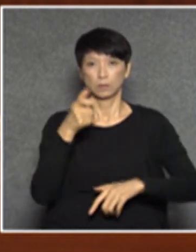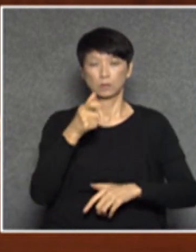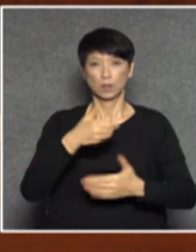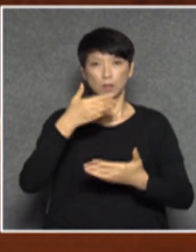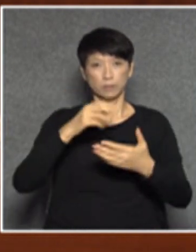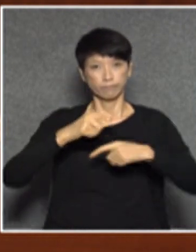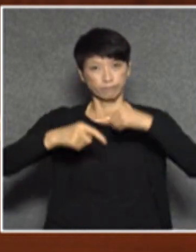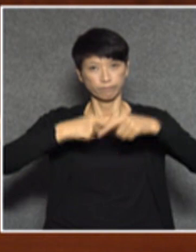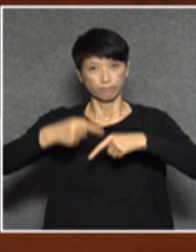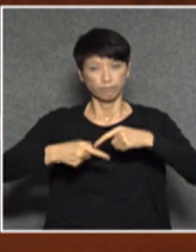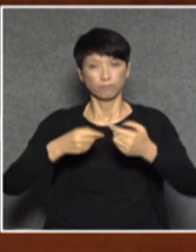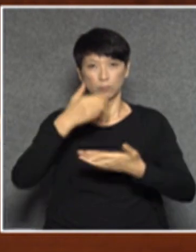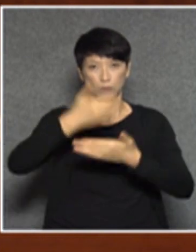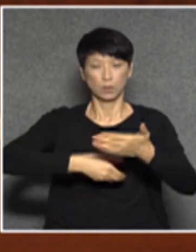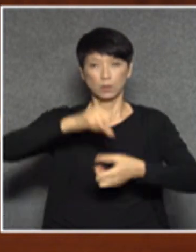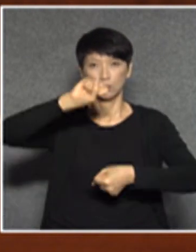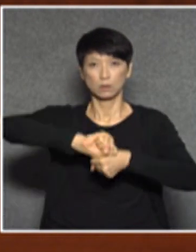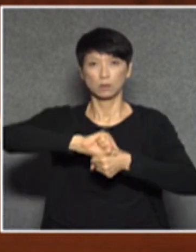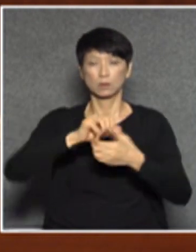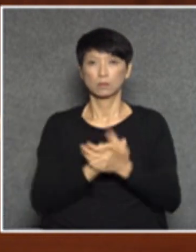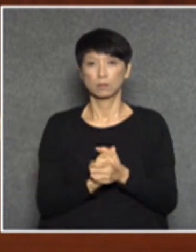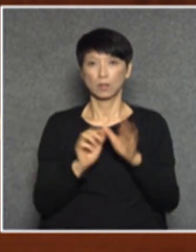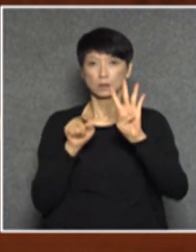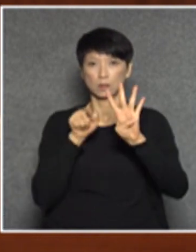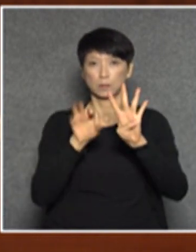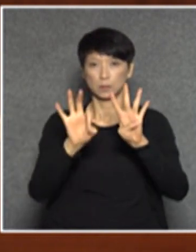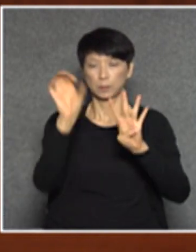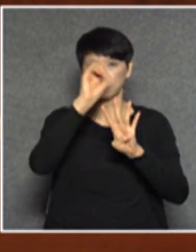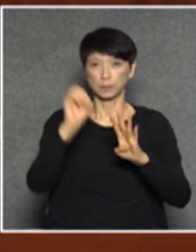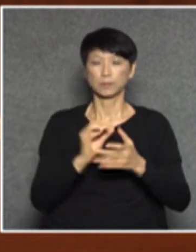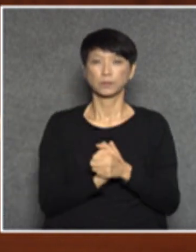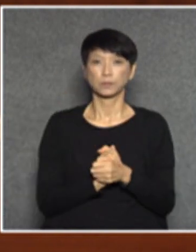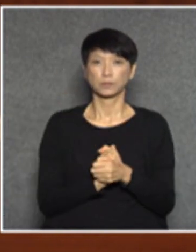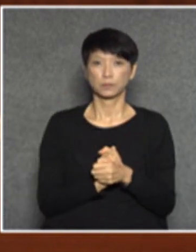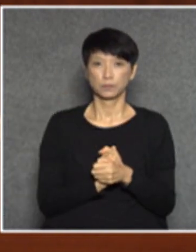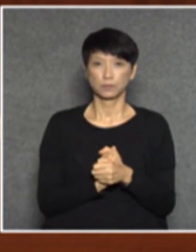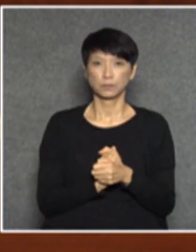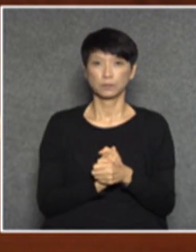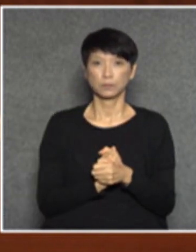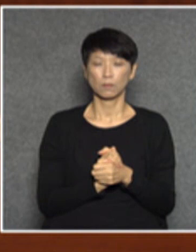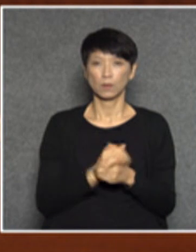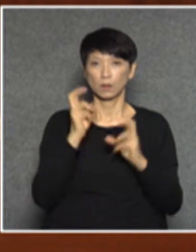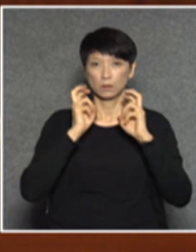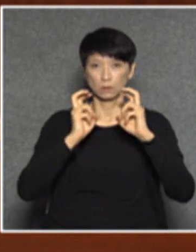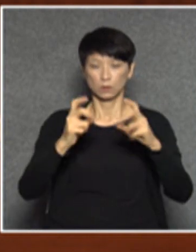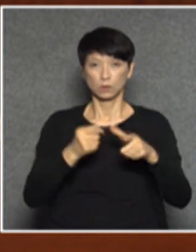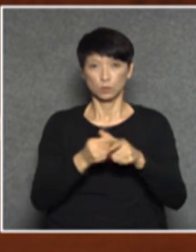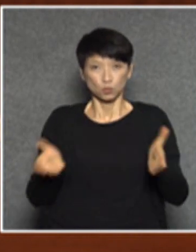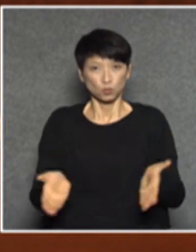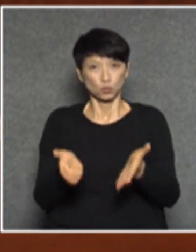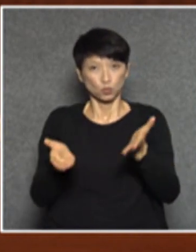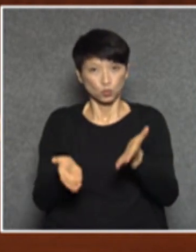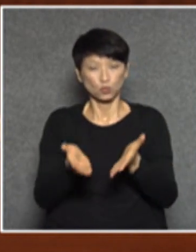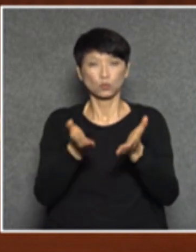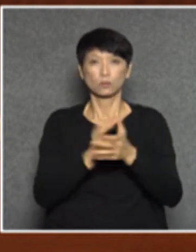後制定的加幅是 4.3%。但除了這個之外呢，我們知道港鐵公司我們都鼓勵它做的，就是做